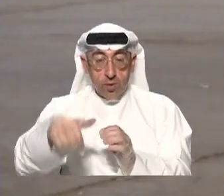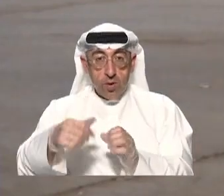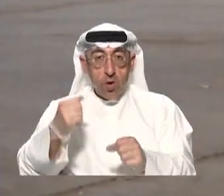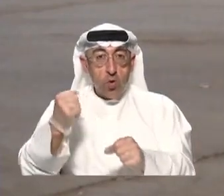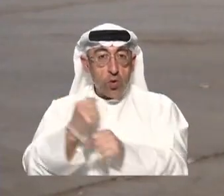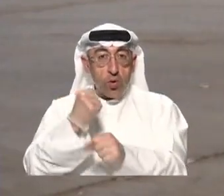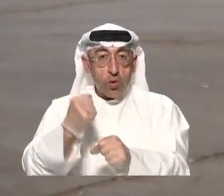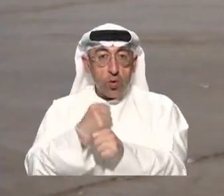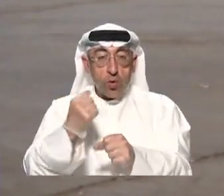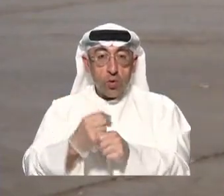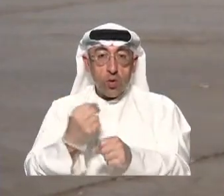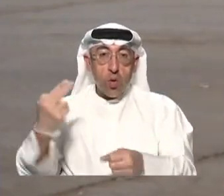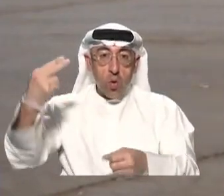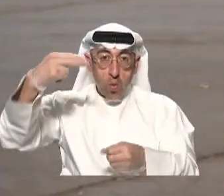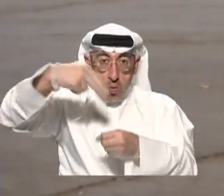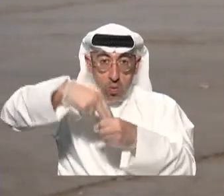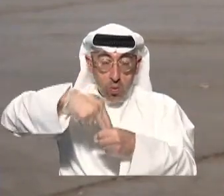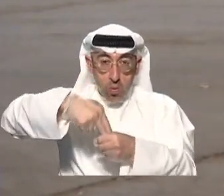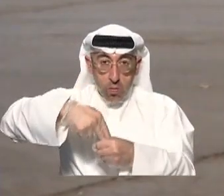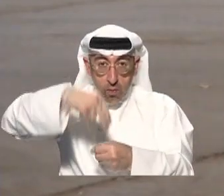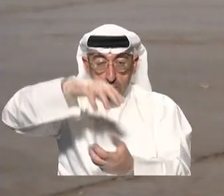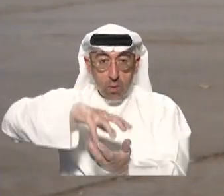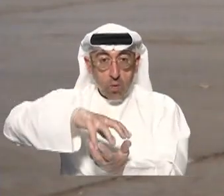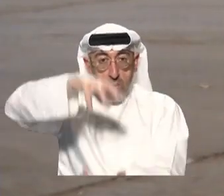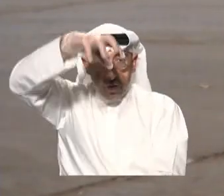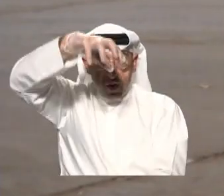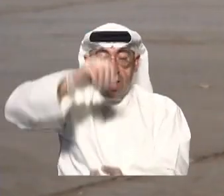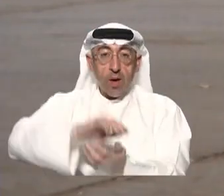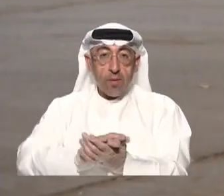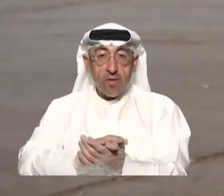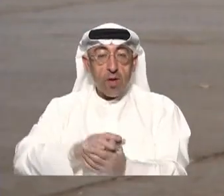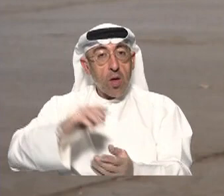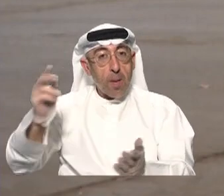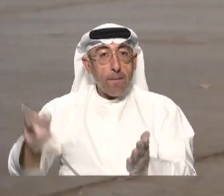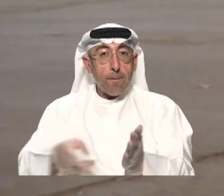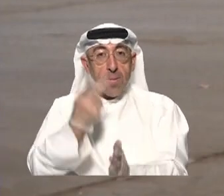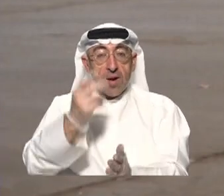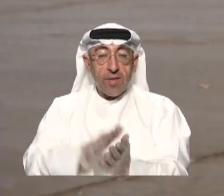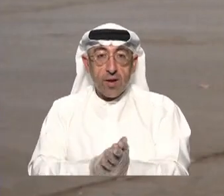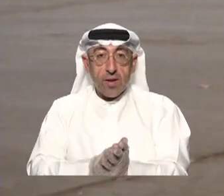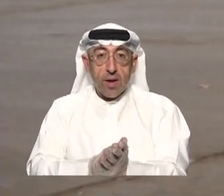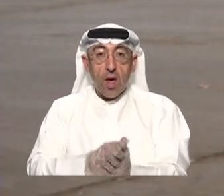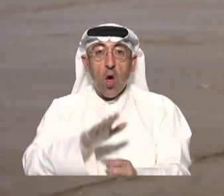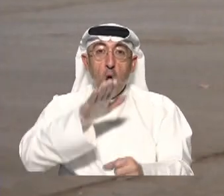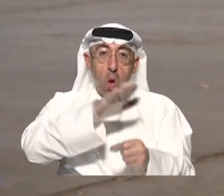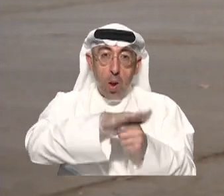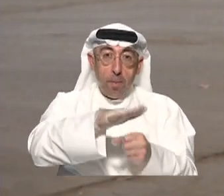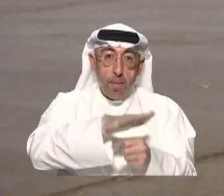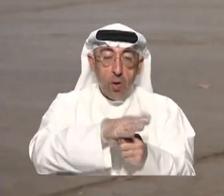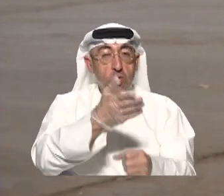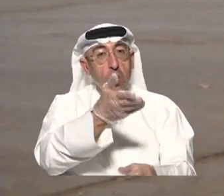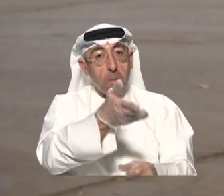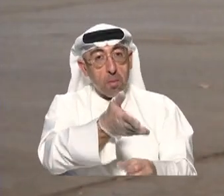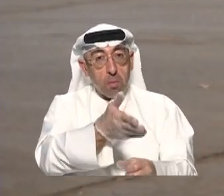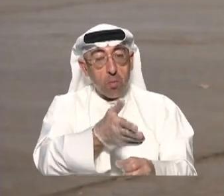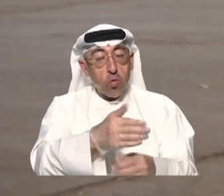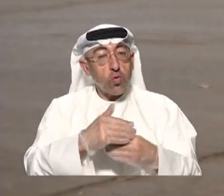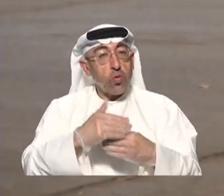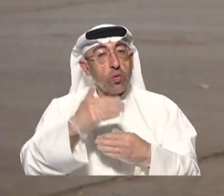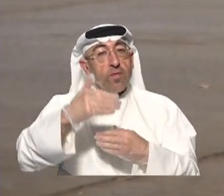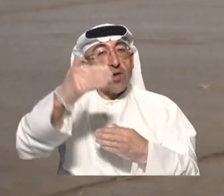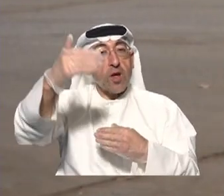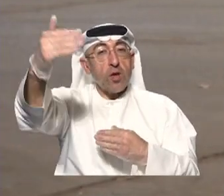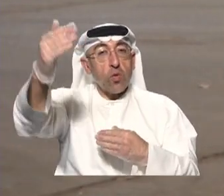تعبئة أسطوانات الغاز الموزعة على مناطق الكويت وتعقيمها، والمخزون الاستراتيجي متوافر لفترات طويلة.